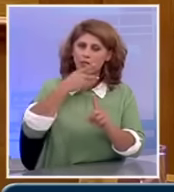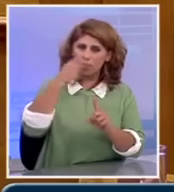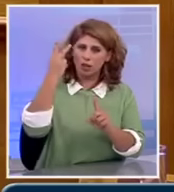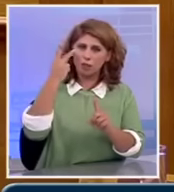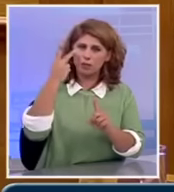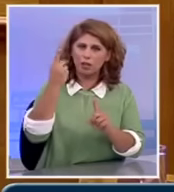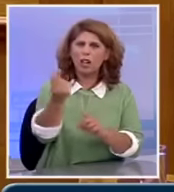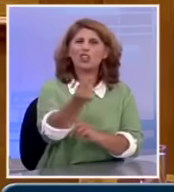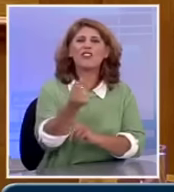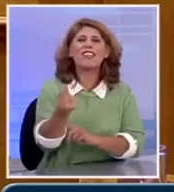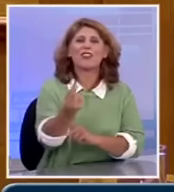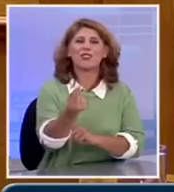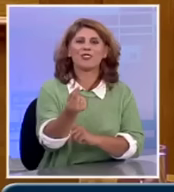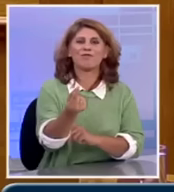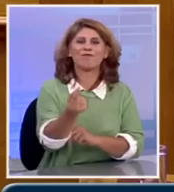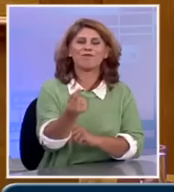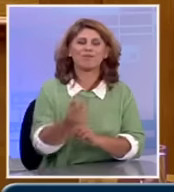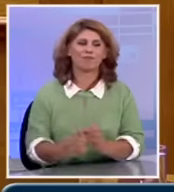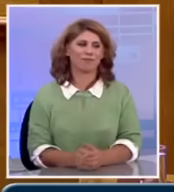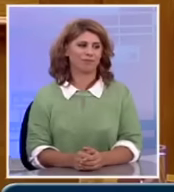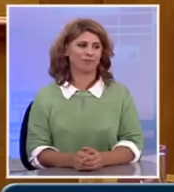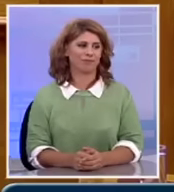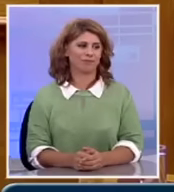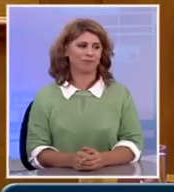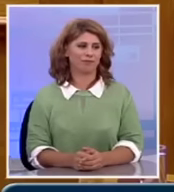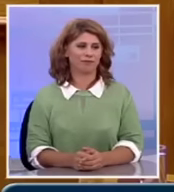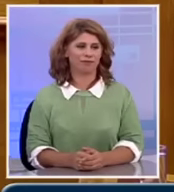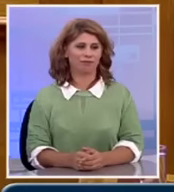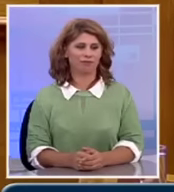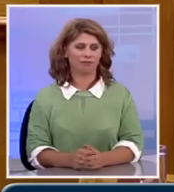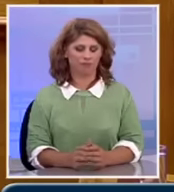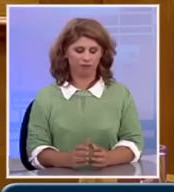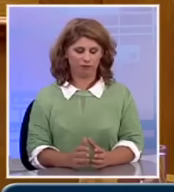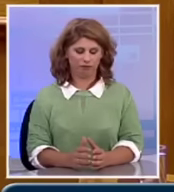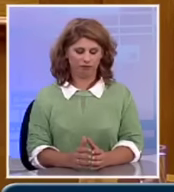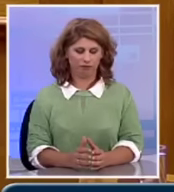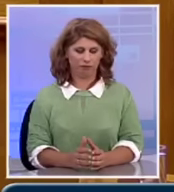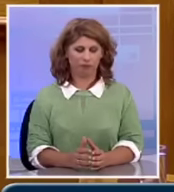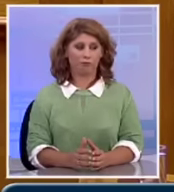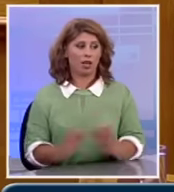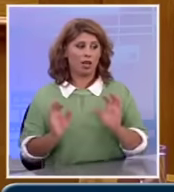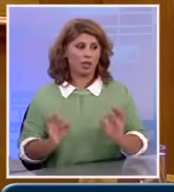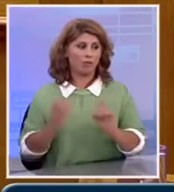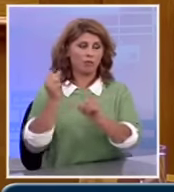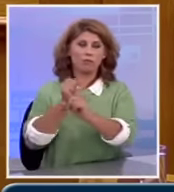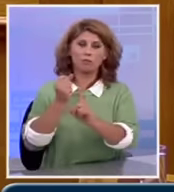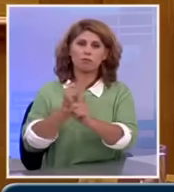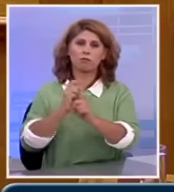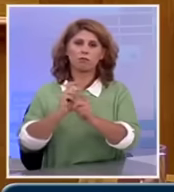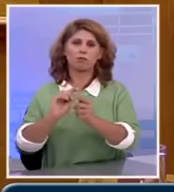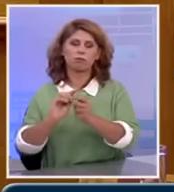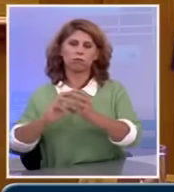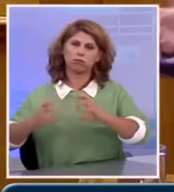μιας μειοψηφίας των ολίγων και βεβαίως υπερασπίστηκε την απορρύθμιση της